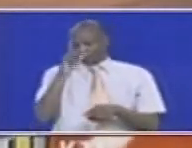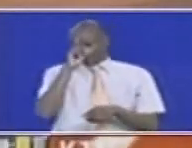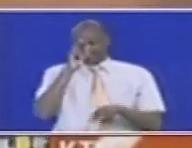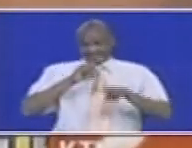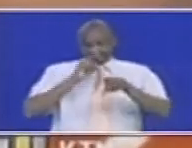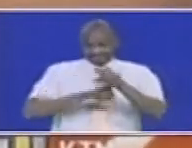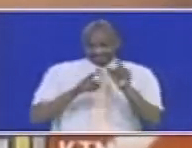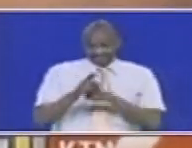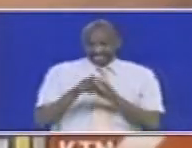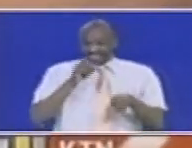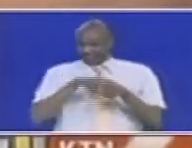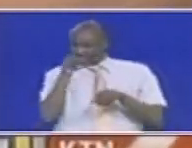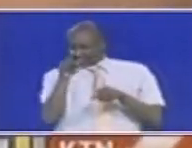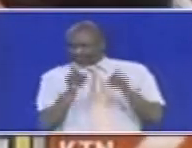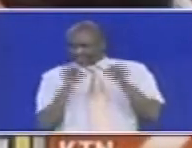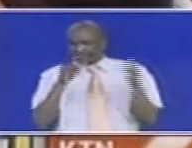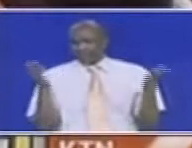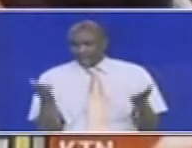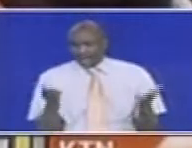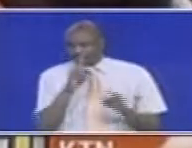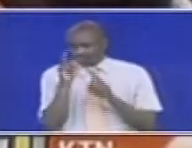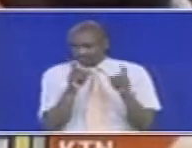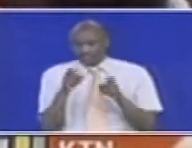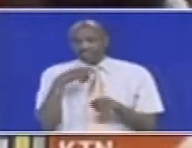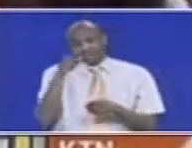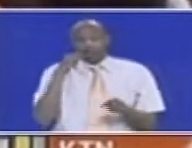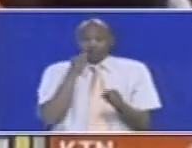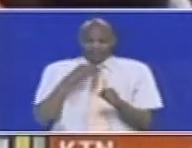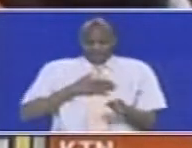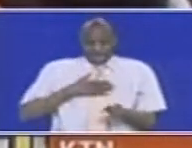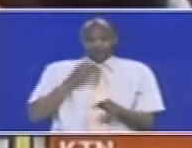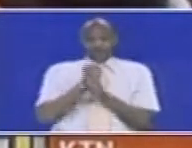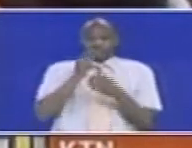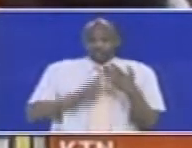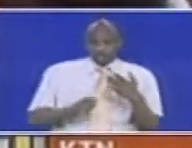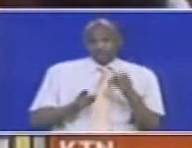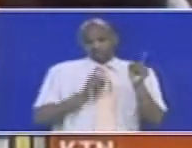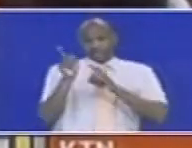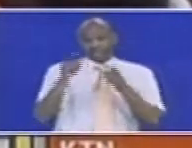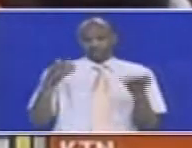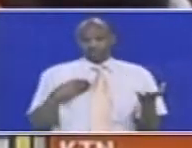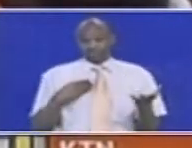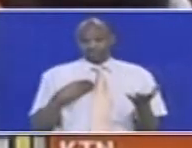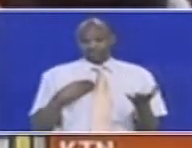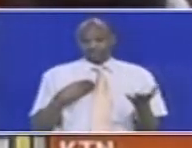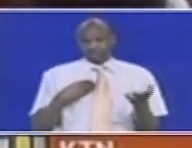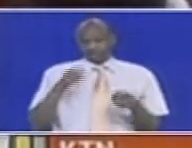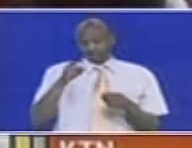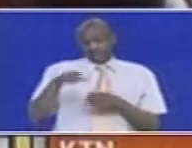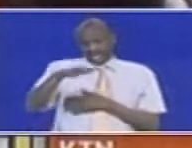kuhusu kule walikokuwa wakisafirisha nyama hii. They are saying that the work was just to transport to the